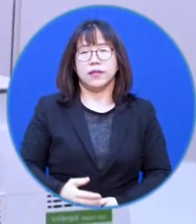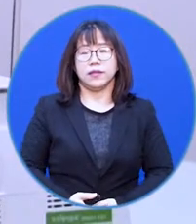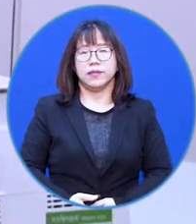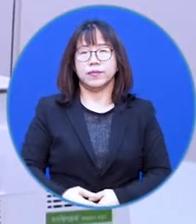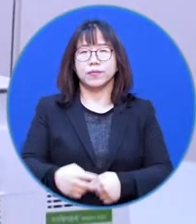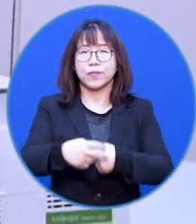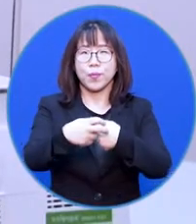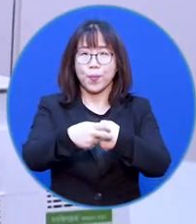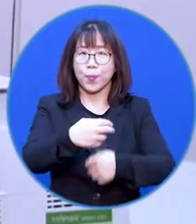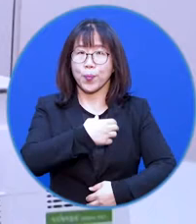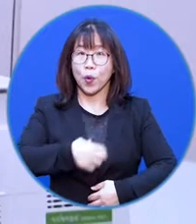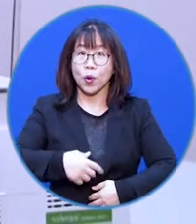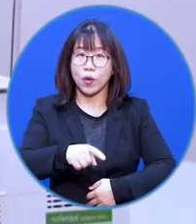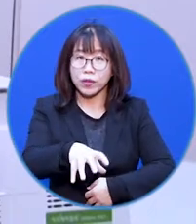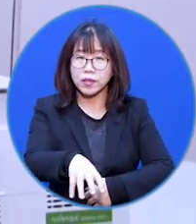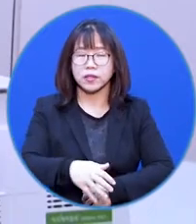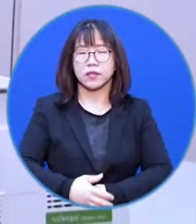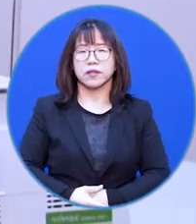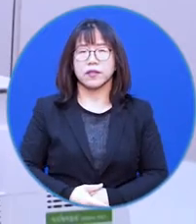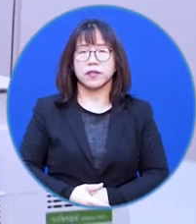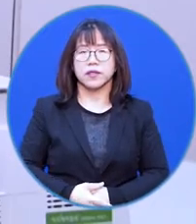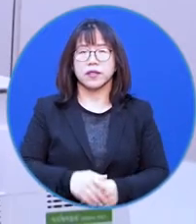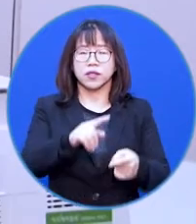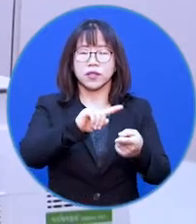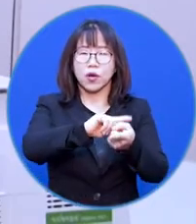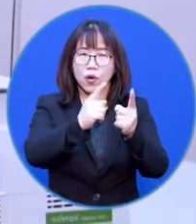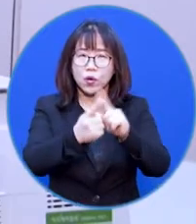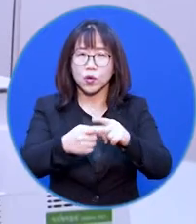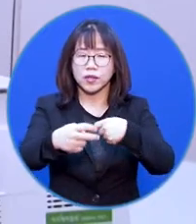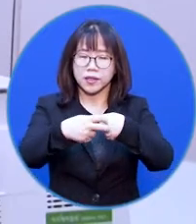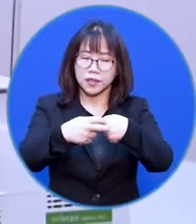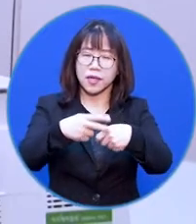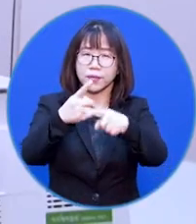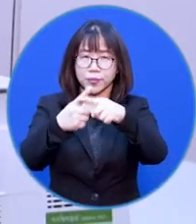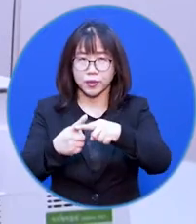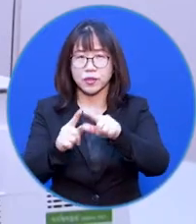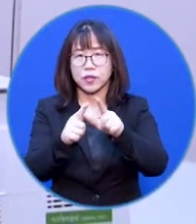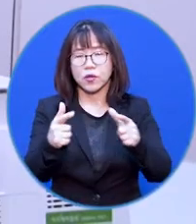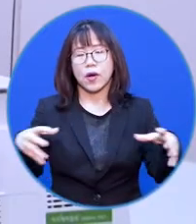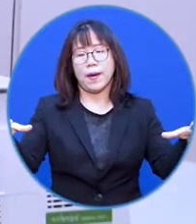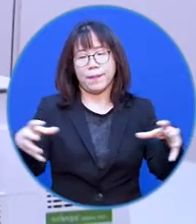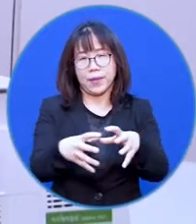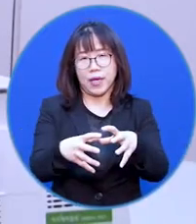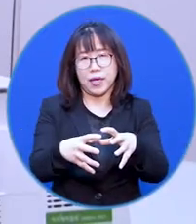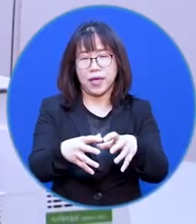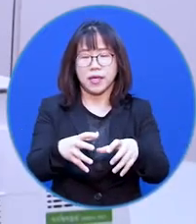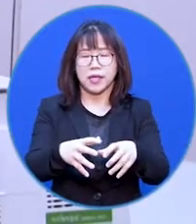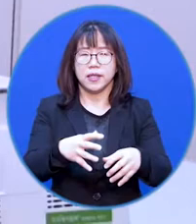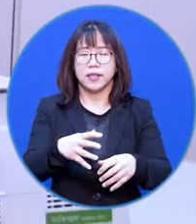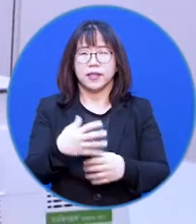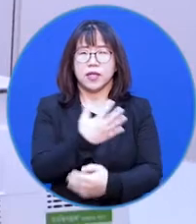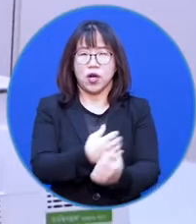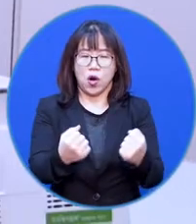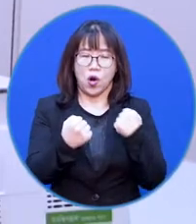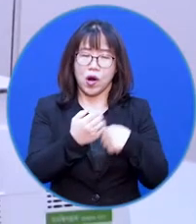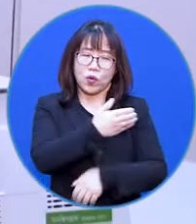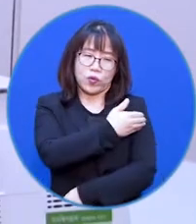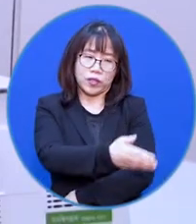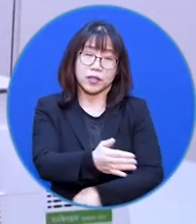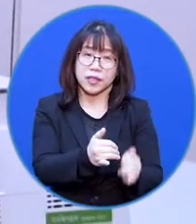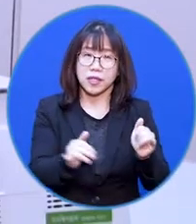방화보건지소에서는 마을의사, 간호사, 영양사, 운동사, 사회복지사가 팀으로 의료 취약 주민을 직접